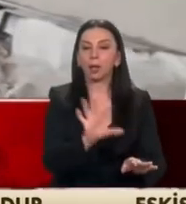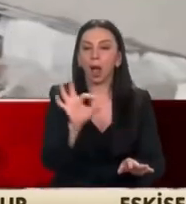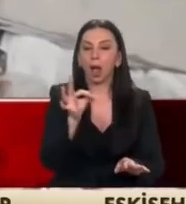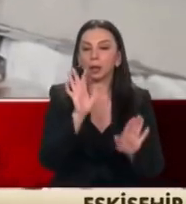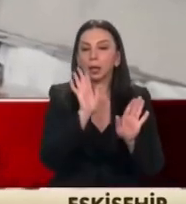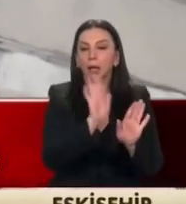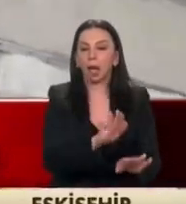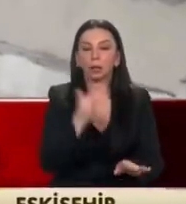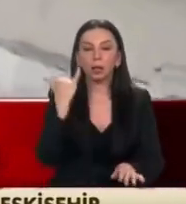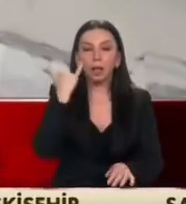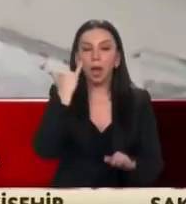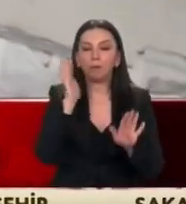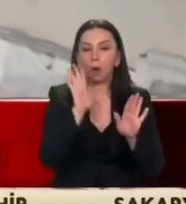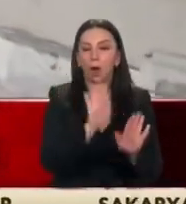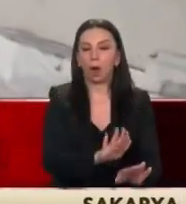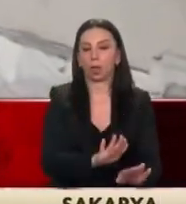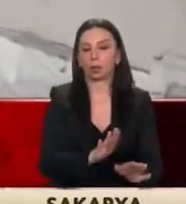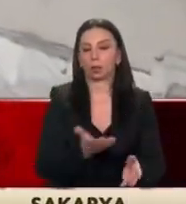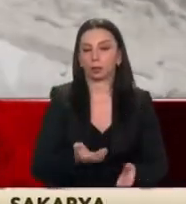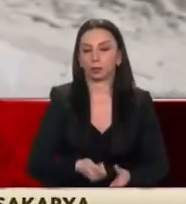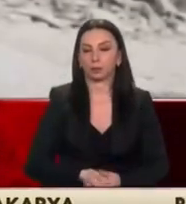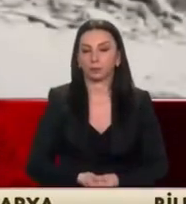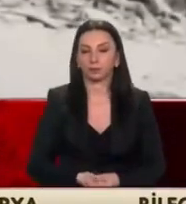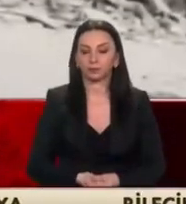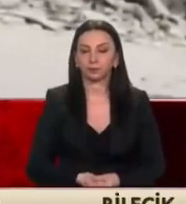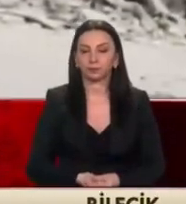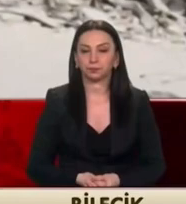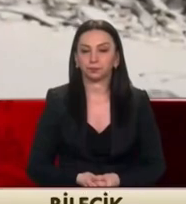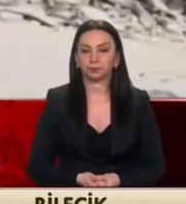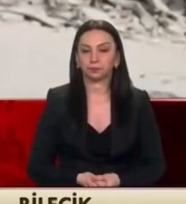kaldı, telefonları kaldı. Hiçbir şey çıkarmadan çıktılar.